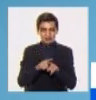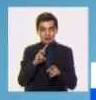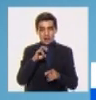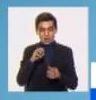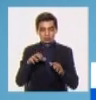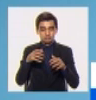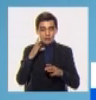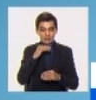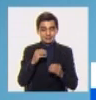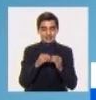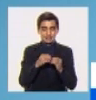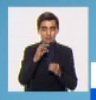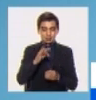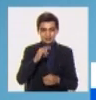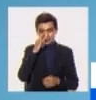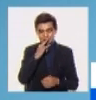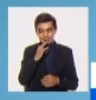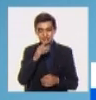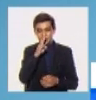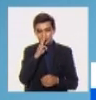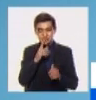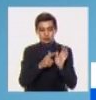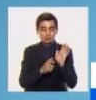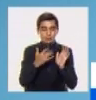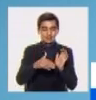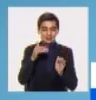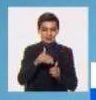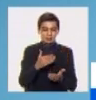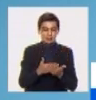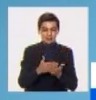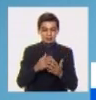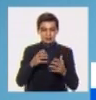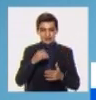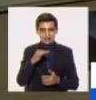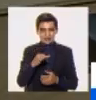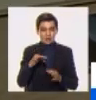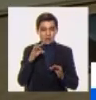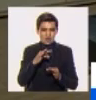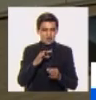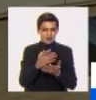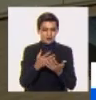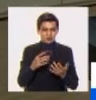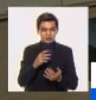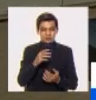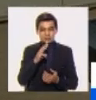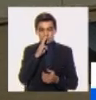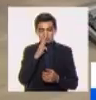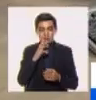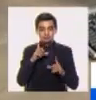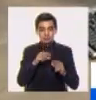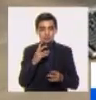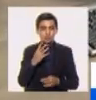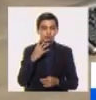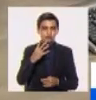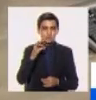в 10% получат казахстанцы с зарплатой 750 тысяч тенге. У львиной доли занятых снизится нагрузка.